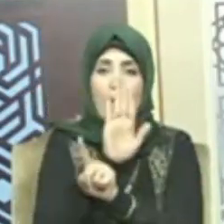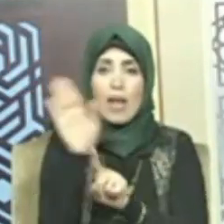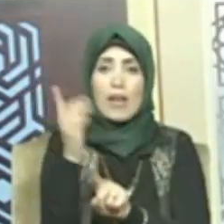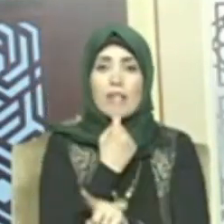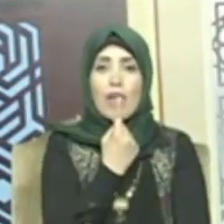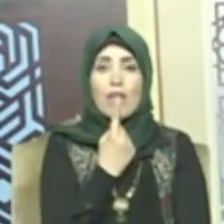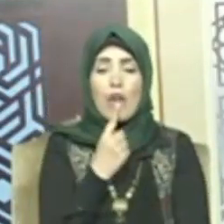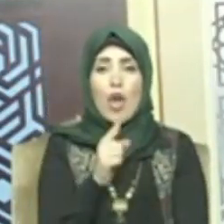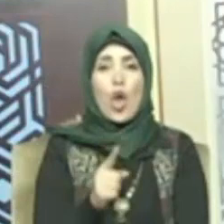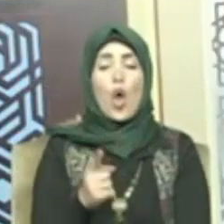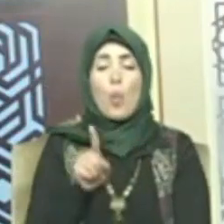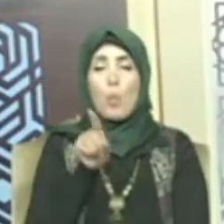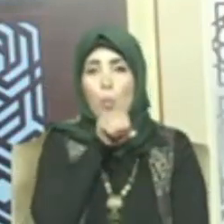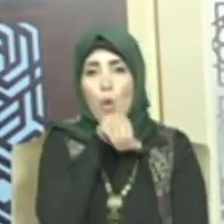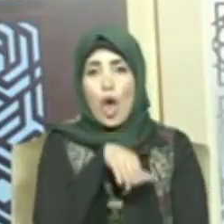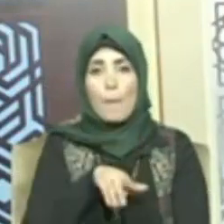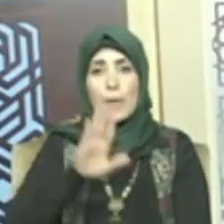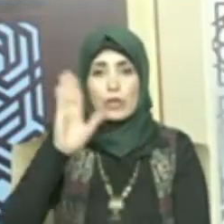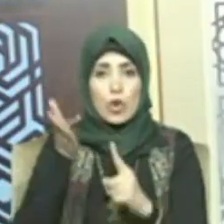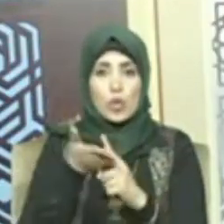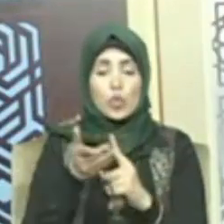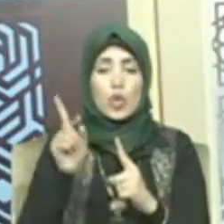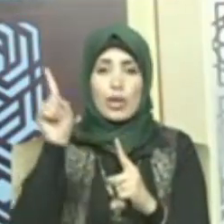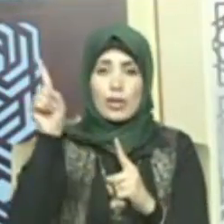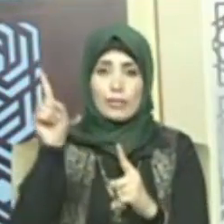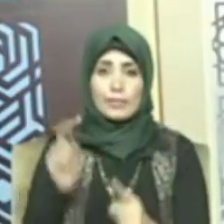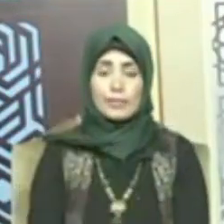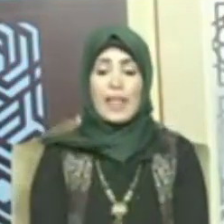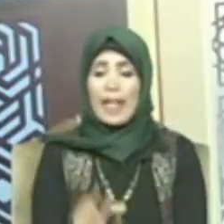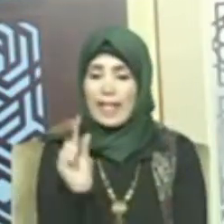الله محمد رسول الله.